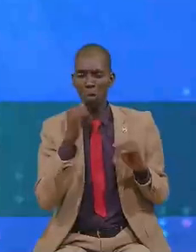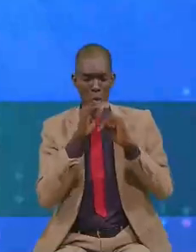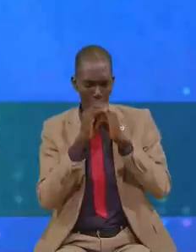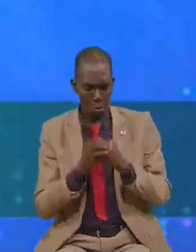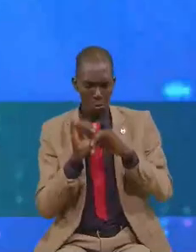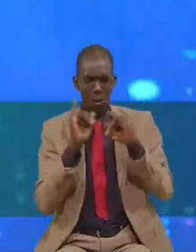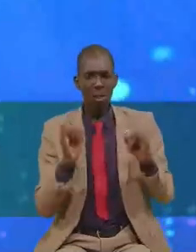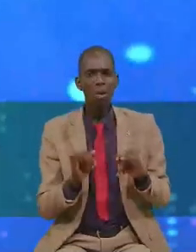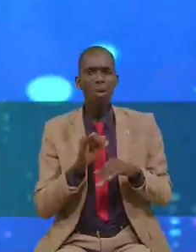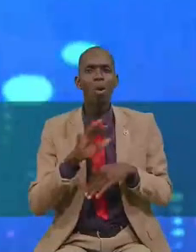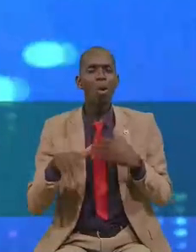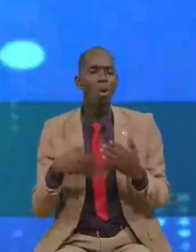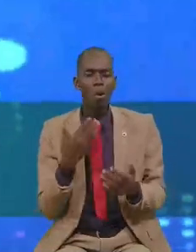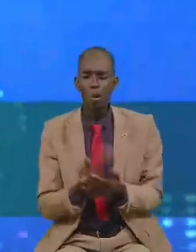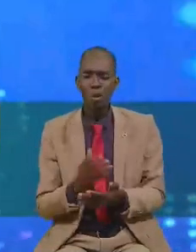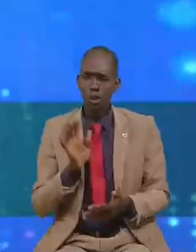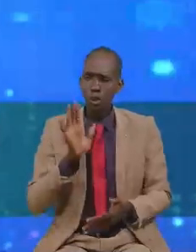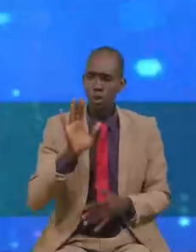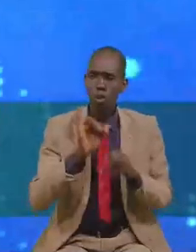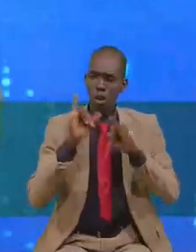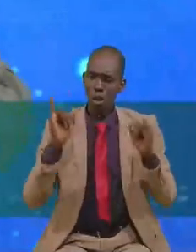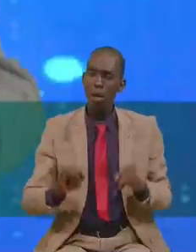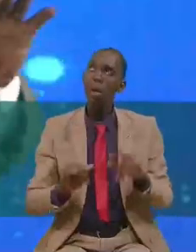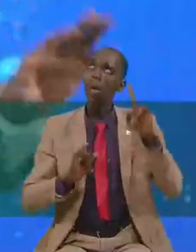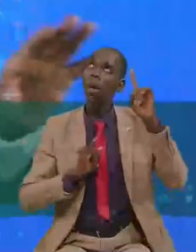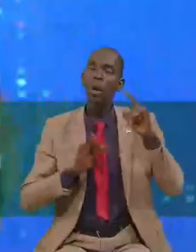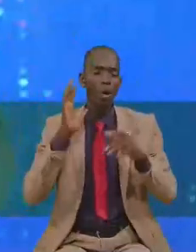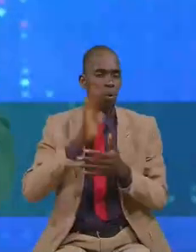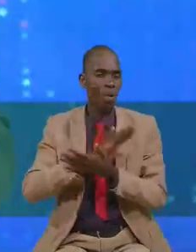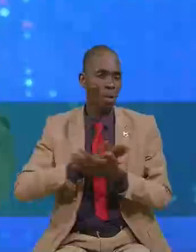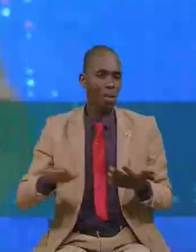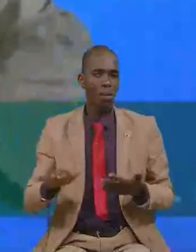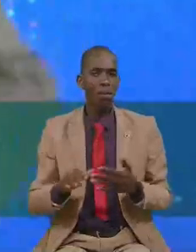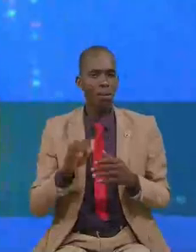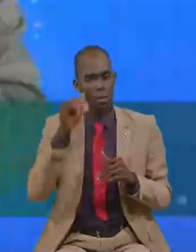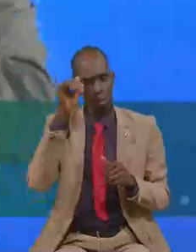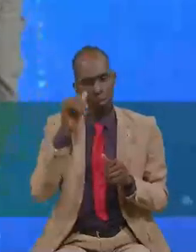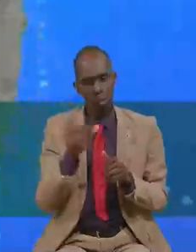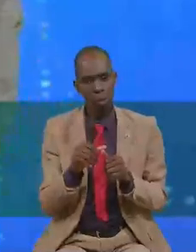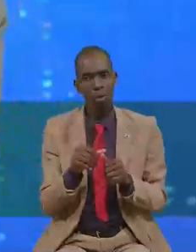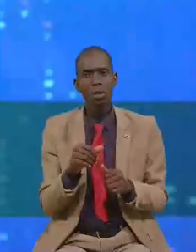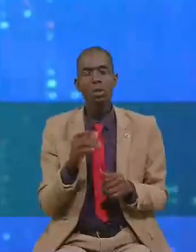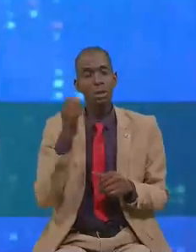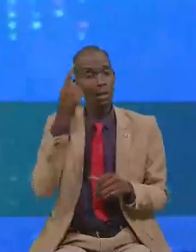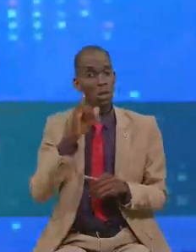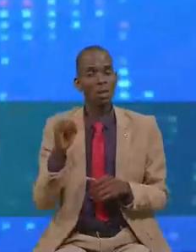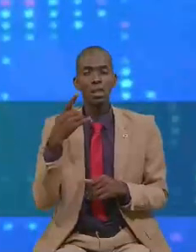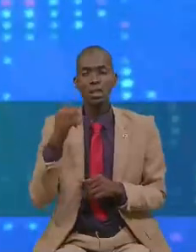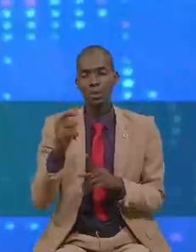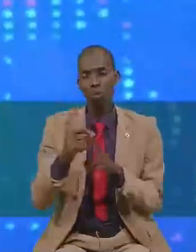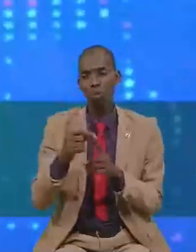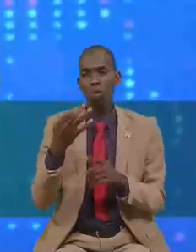de toutes vos idoles. Je vais vous purifier. Comprenez le langage de Dieu. Tout ce qui